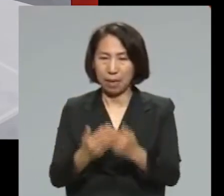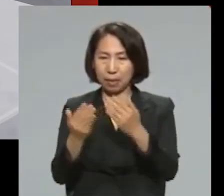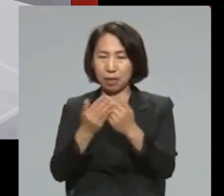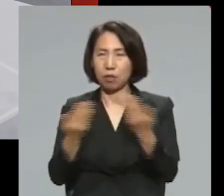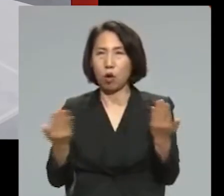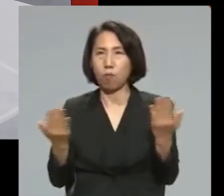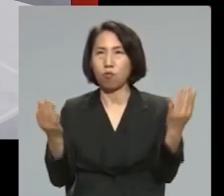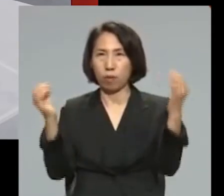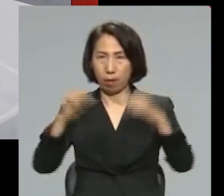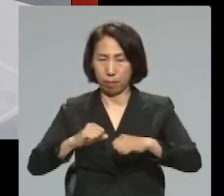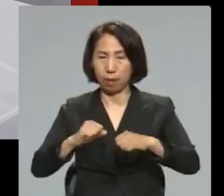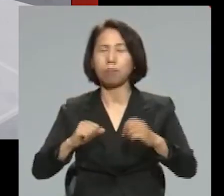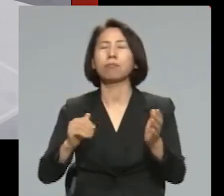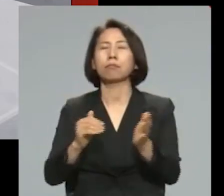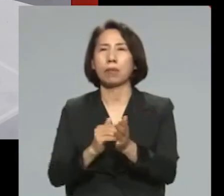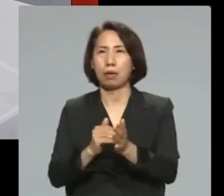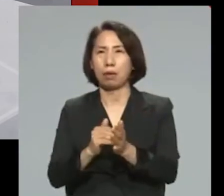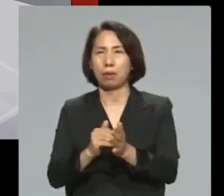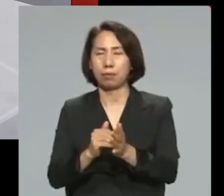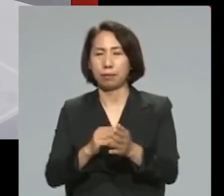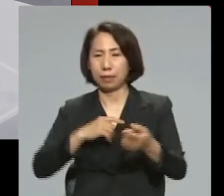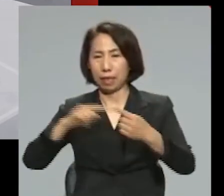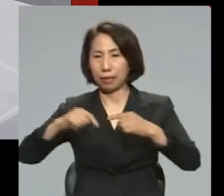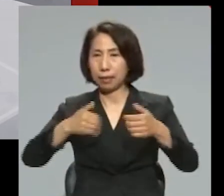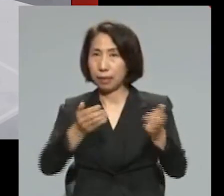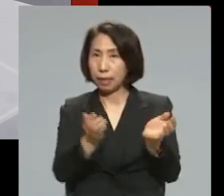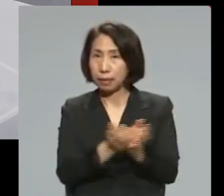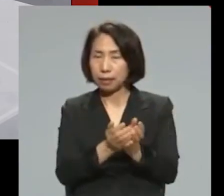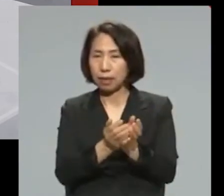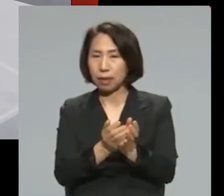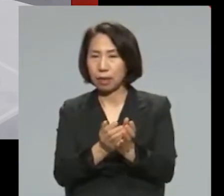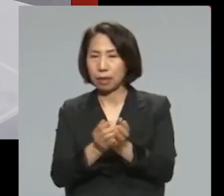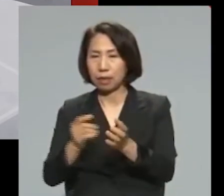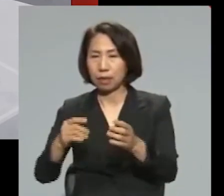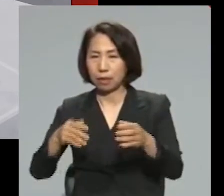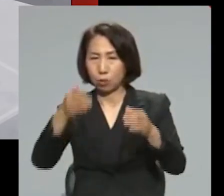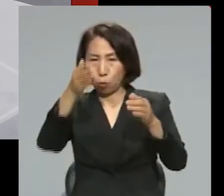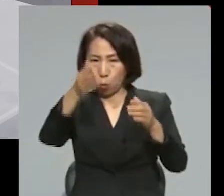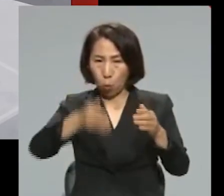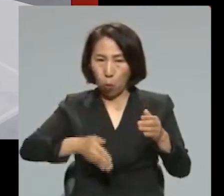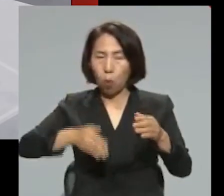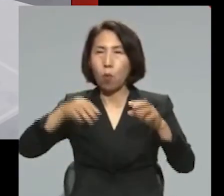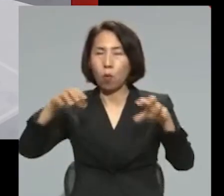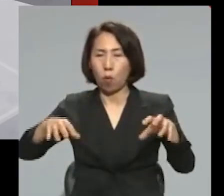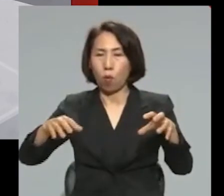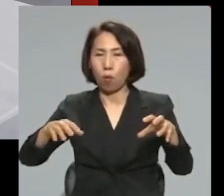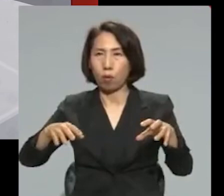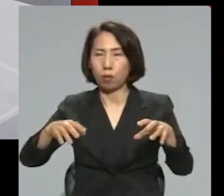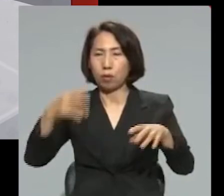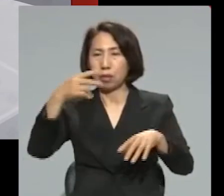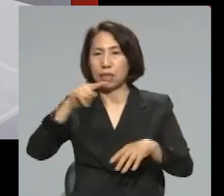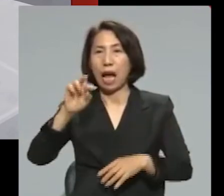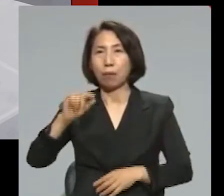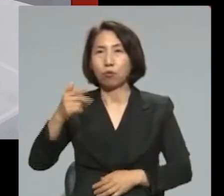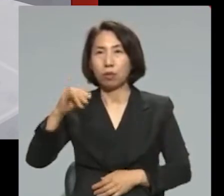업무협약을 체결했습니다. 양 지자체 경계 지점에 사문진교 야간 경관 사업을 시작을